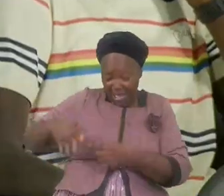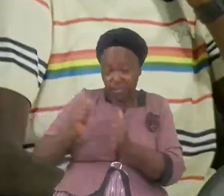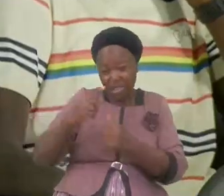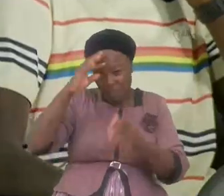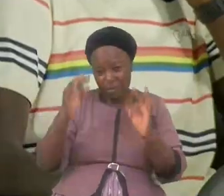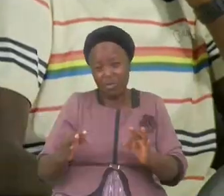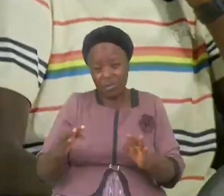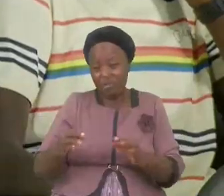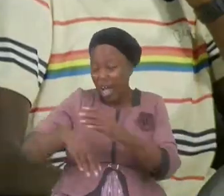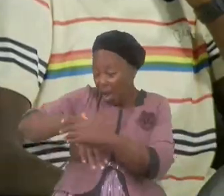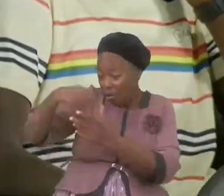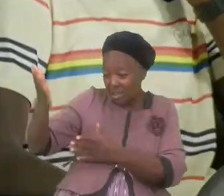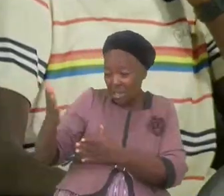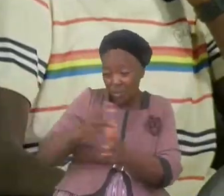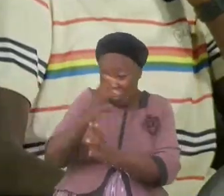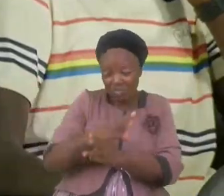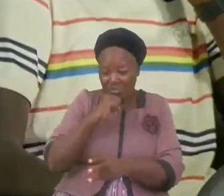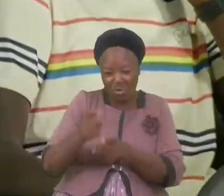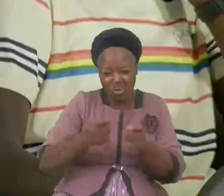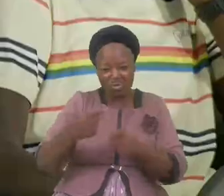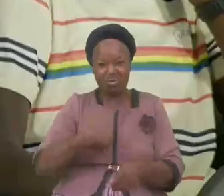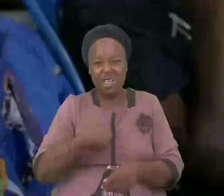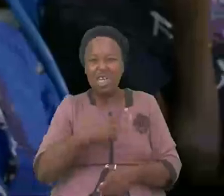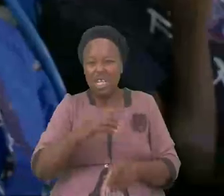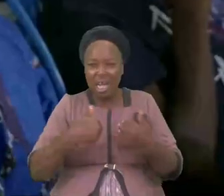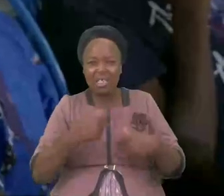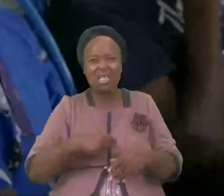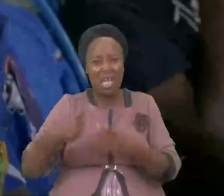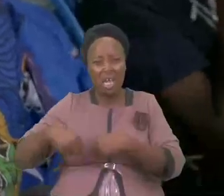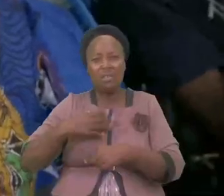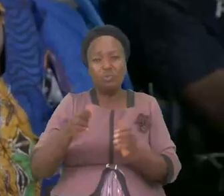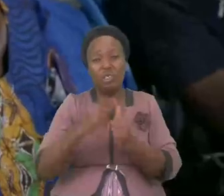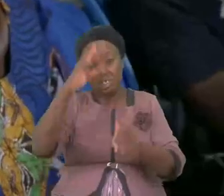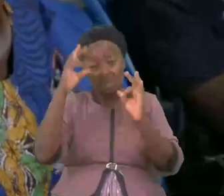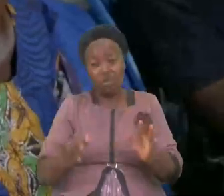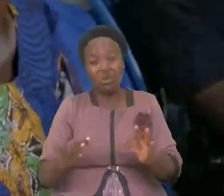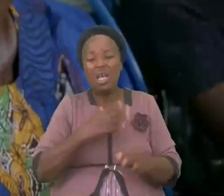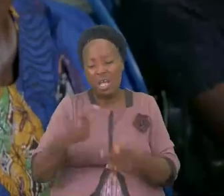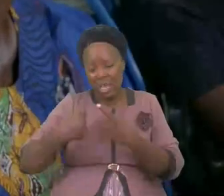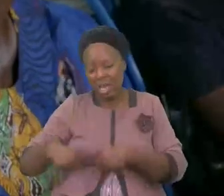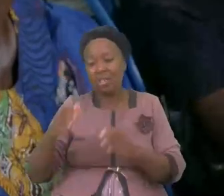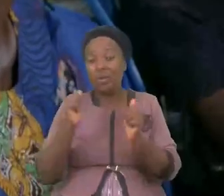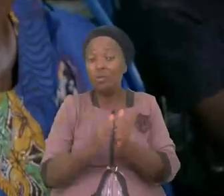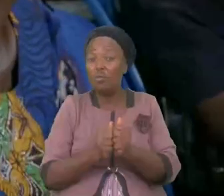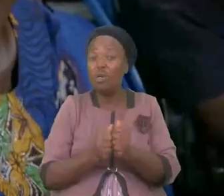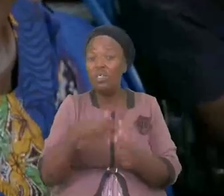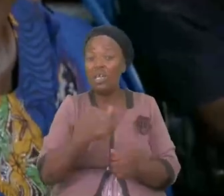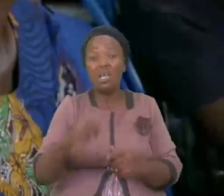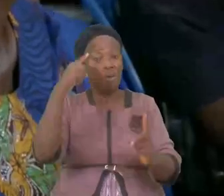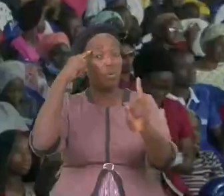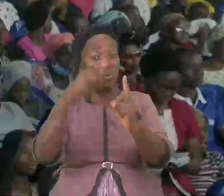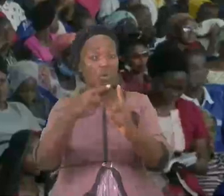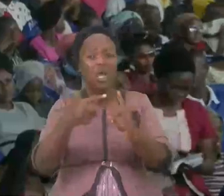un cœur avec un objectif, un cœur avec un plan, un cœur avec une décision, un